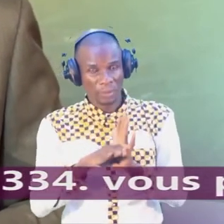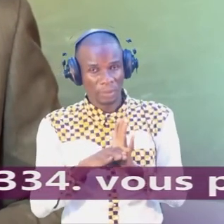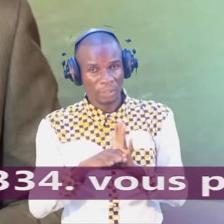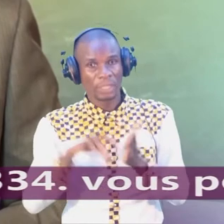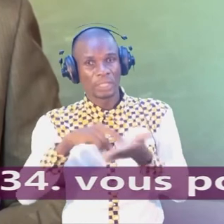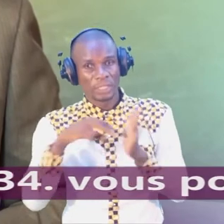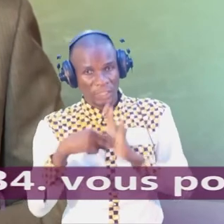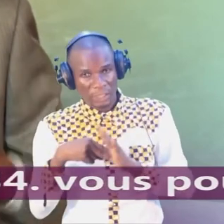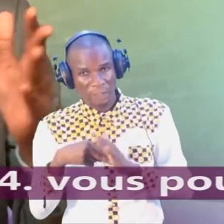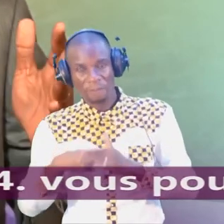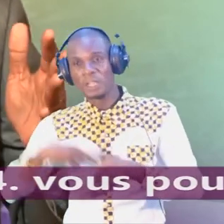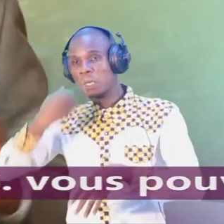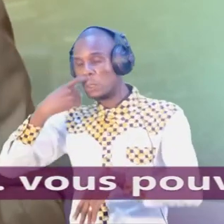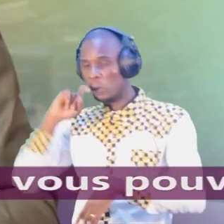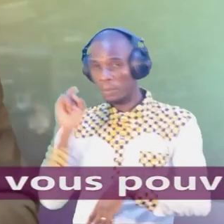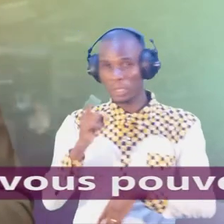wizi.